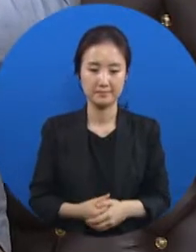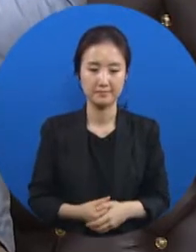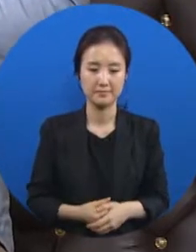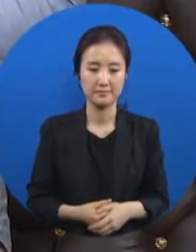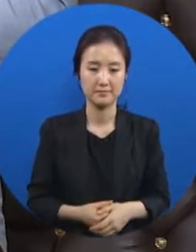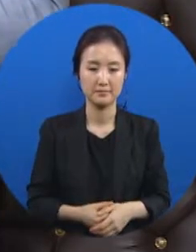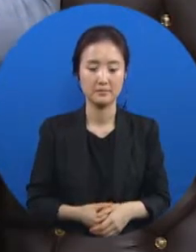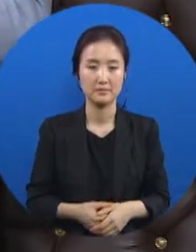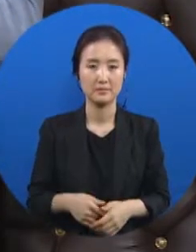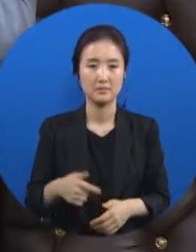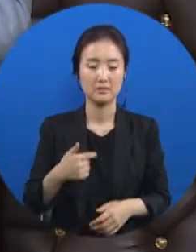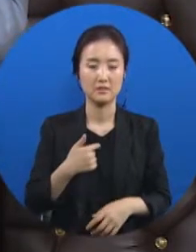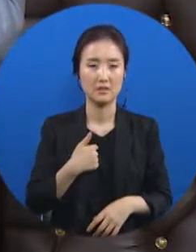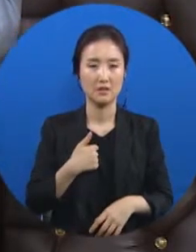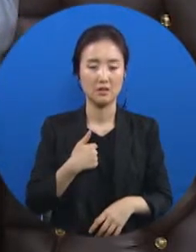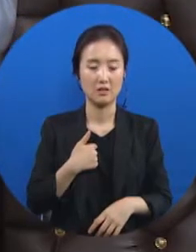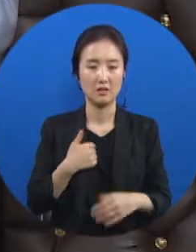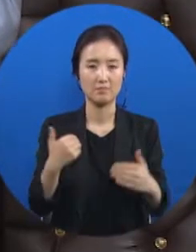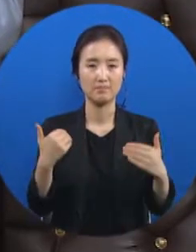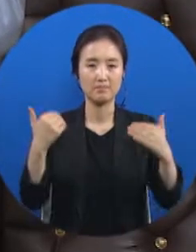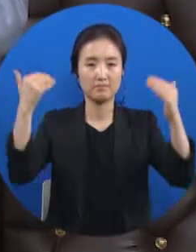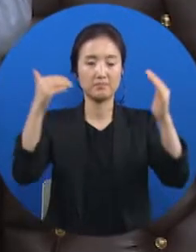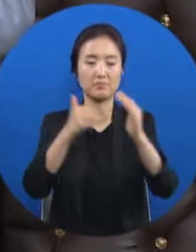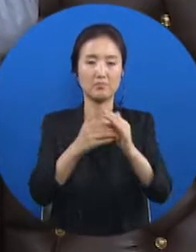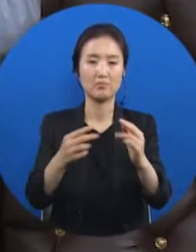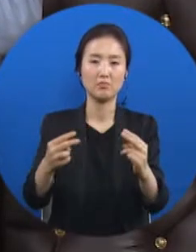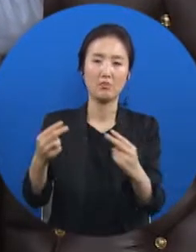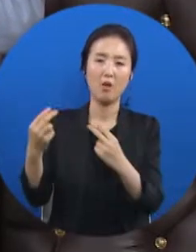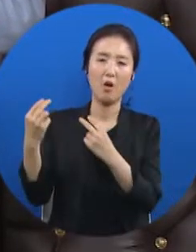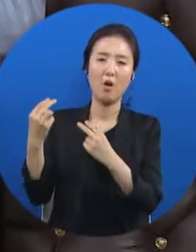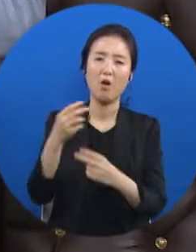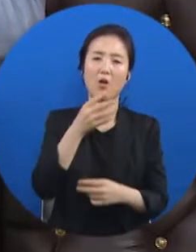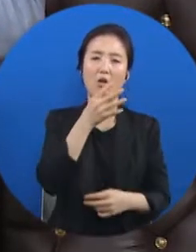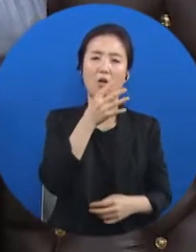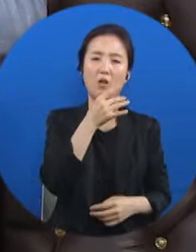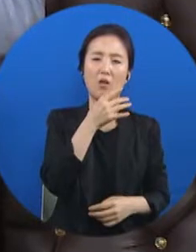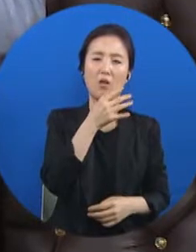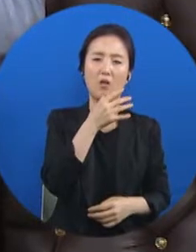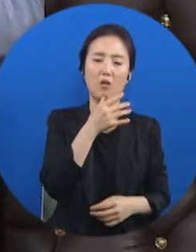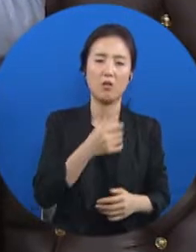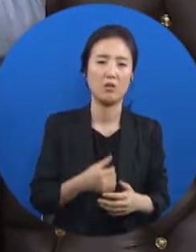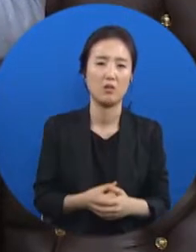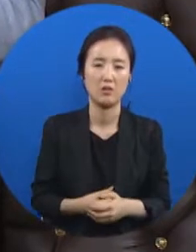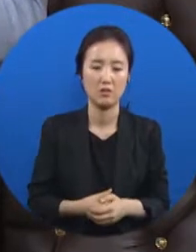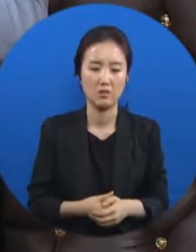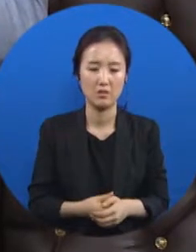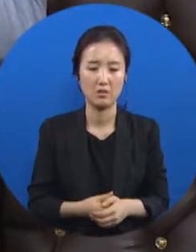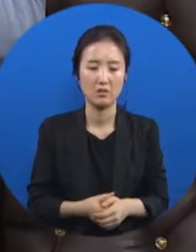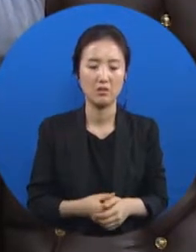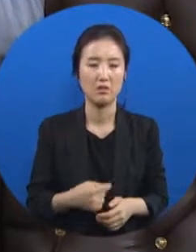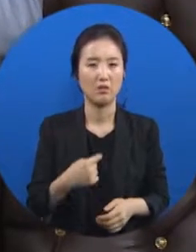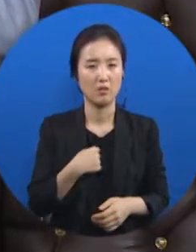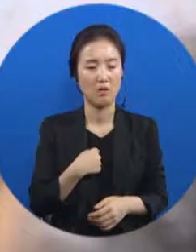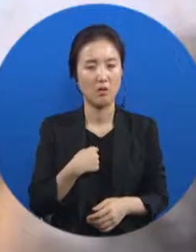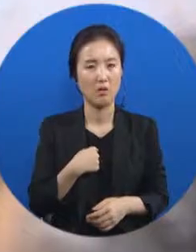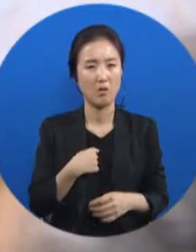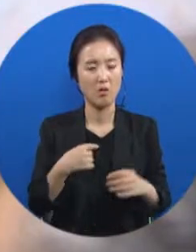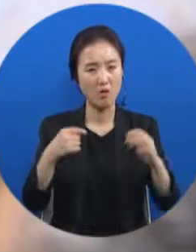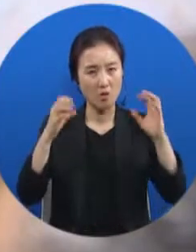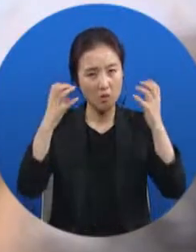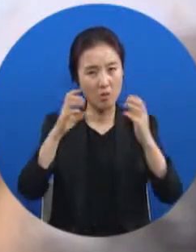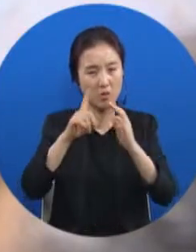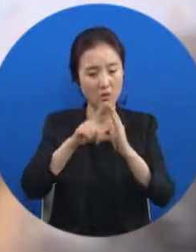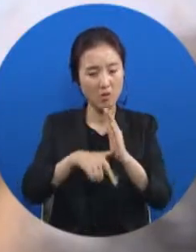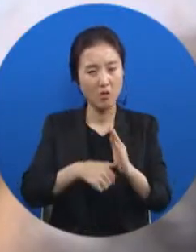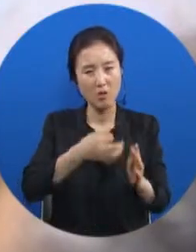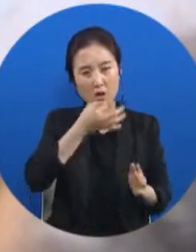어려웠던 환경? 내가 만약에 그런 환경을 안 살았으면 얼마나 지금 어려웠을까? 그리고 저런